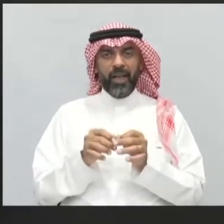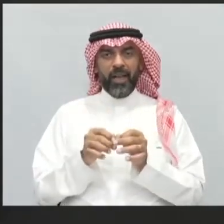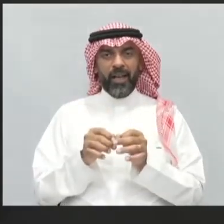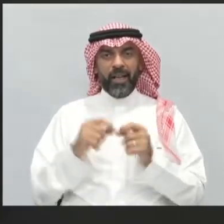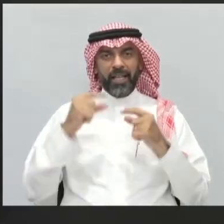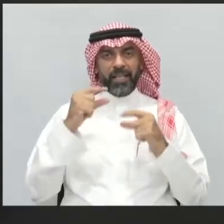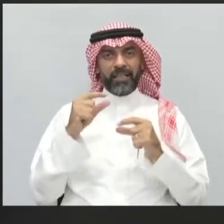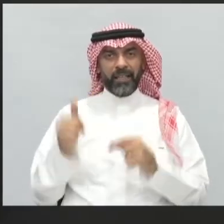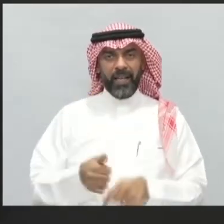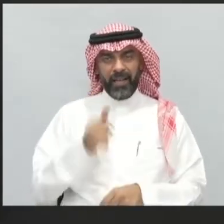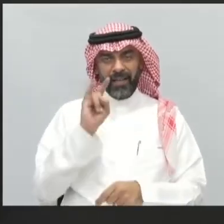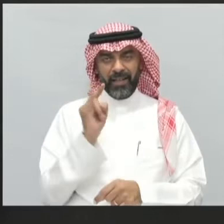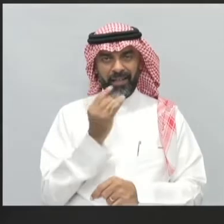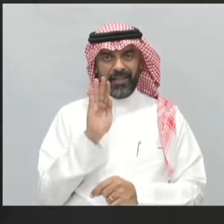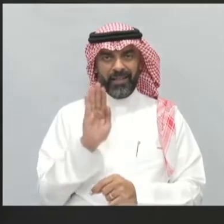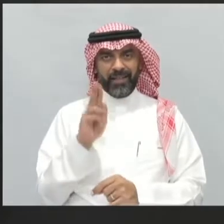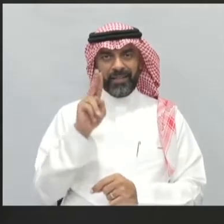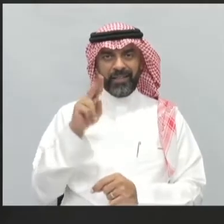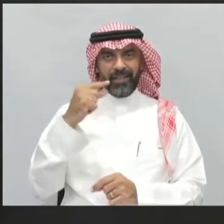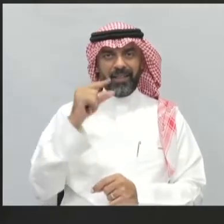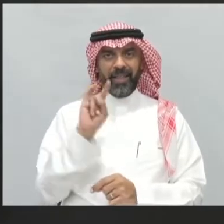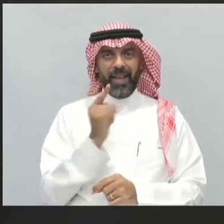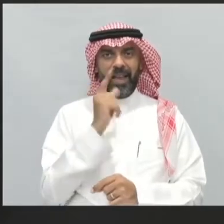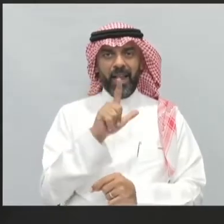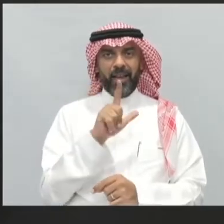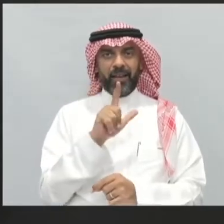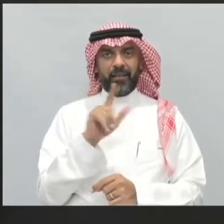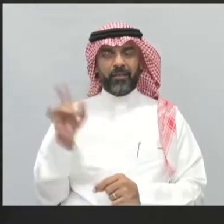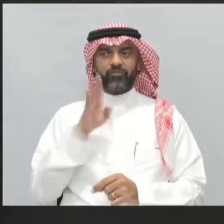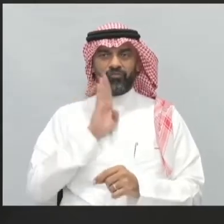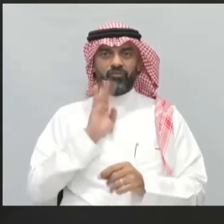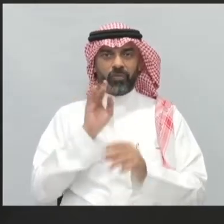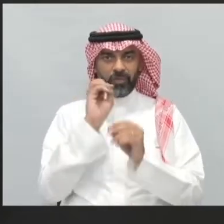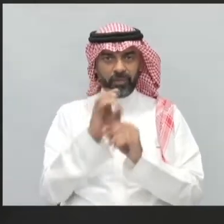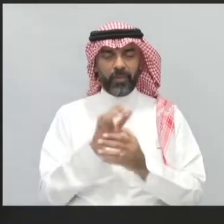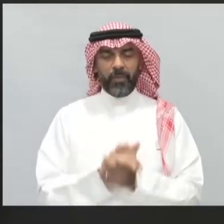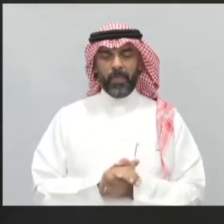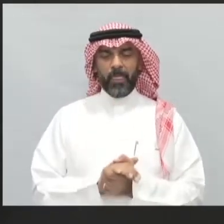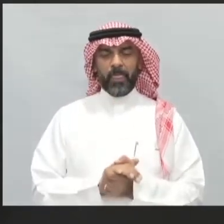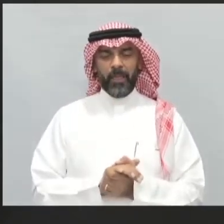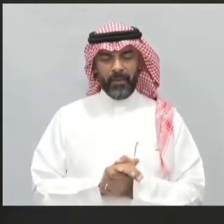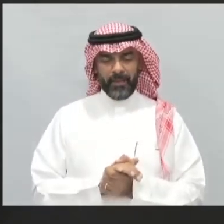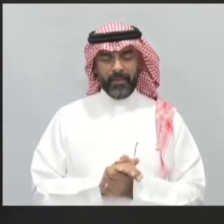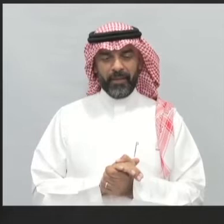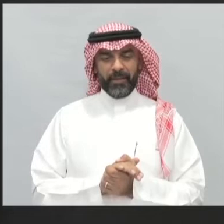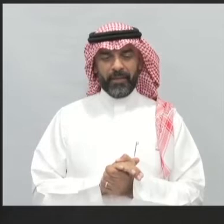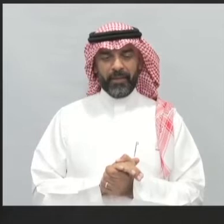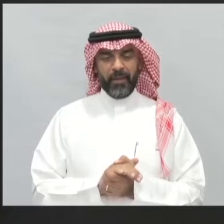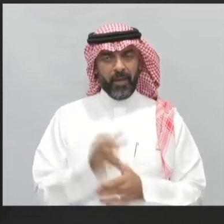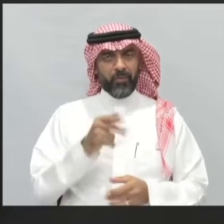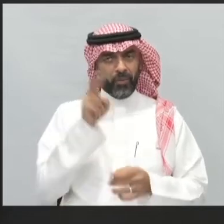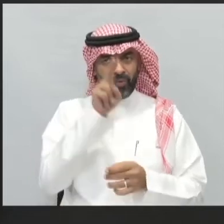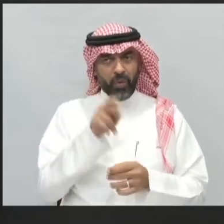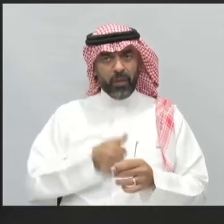راح ادربك على طريقه الاستدلال المنطقي مثل ما دربناك على تحديد